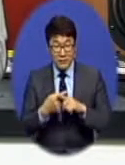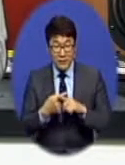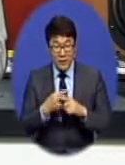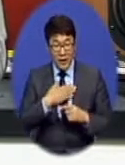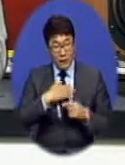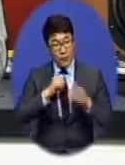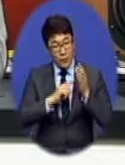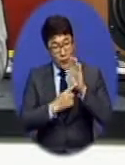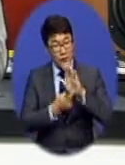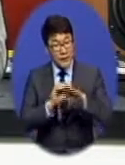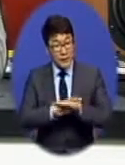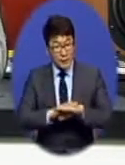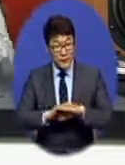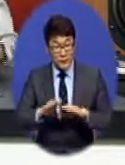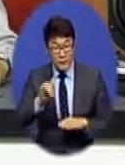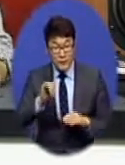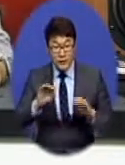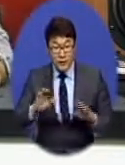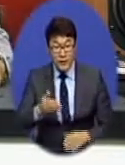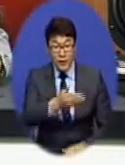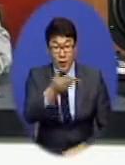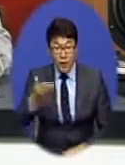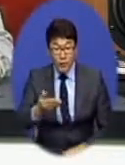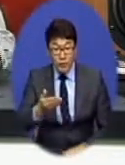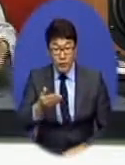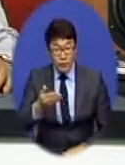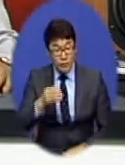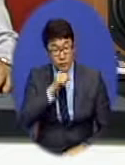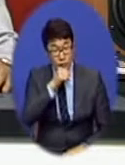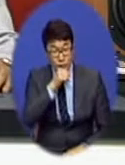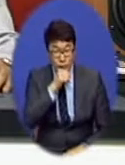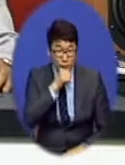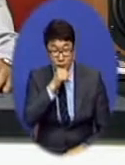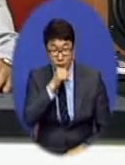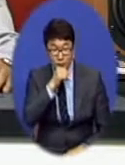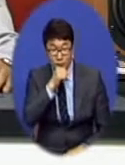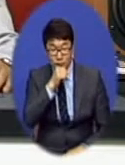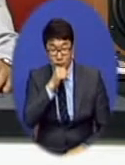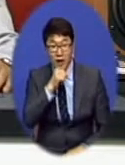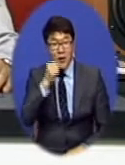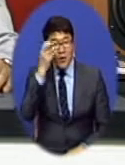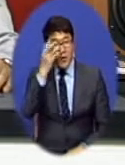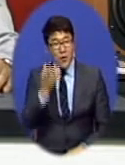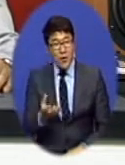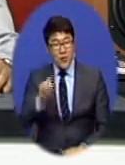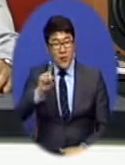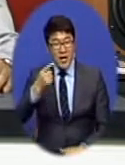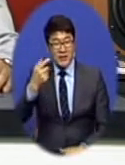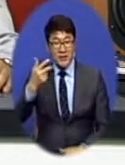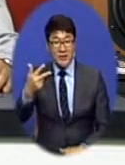있어요. 예? 자, 저희 네. 시청자 참여 어떻게 돼가는지 한번 보고 갈까요? 몇 표는 얻으셨을까요?